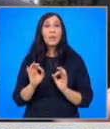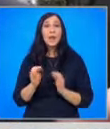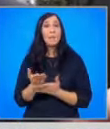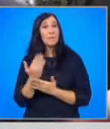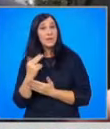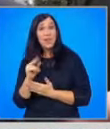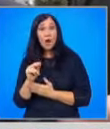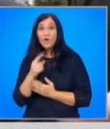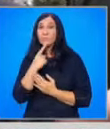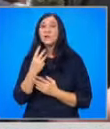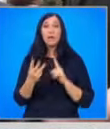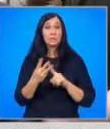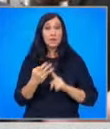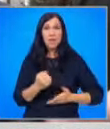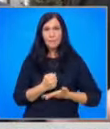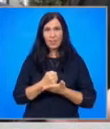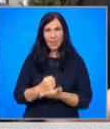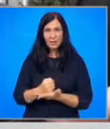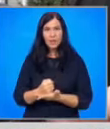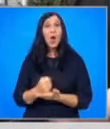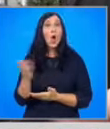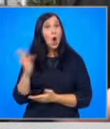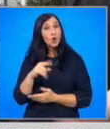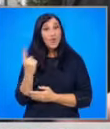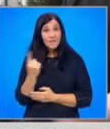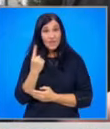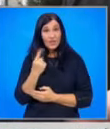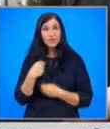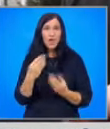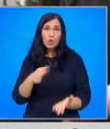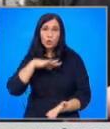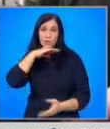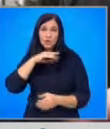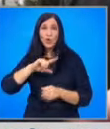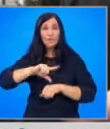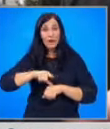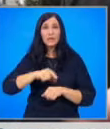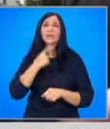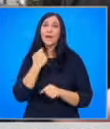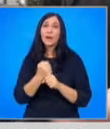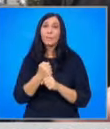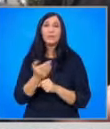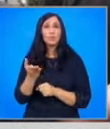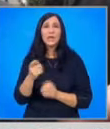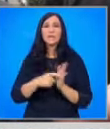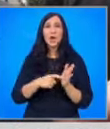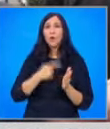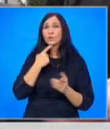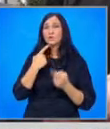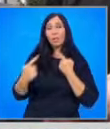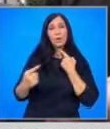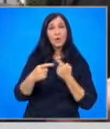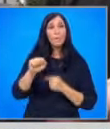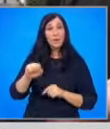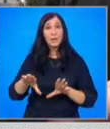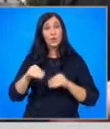при да говорим изобщо за третия мандат, още веднъж дадох достатъчно време и за работа по тези закони, и за диалог,